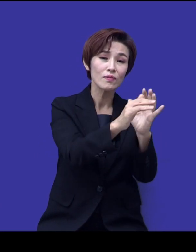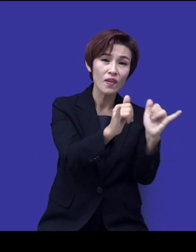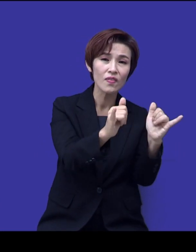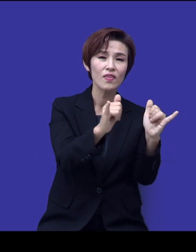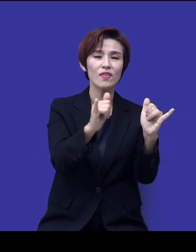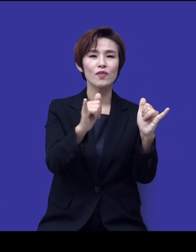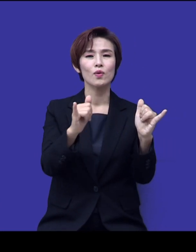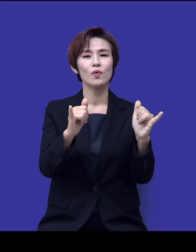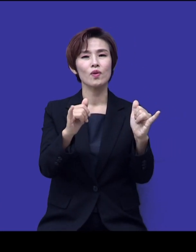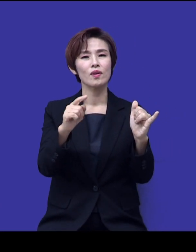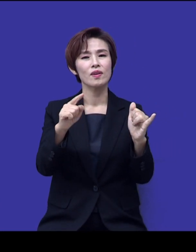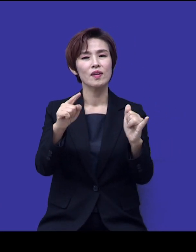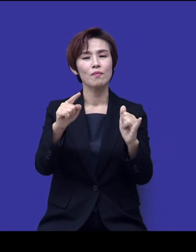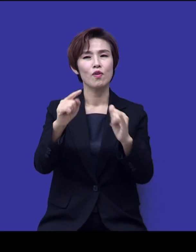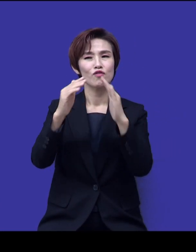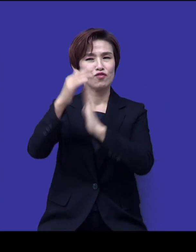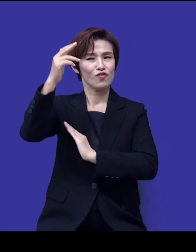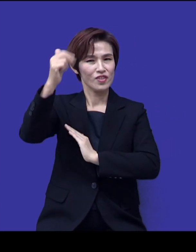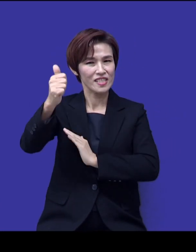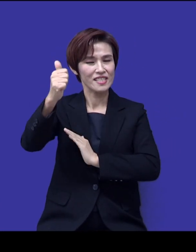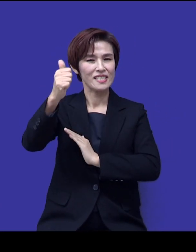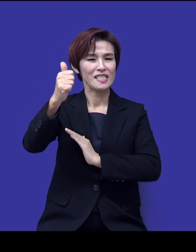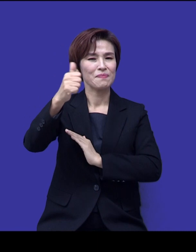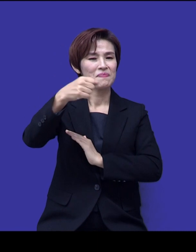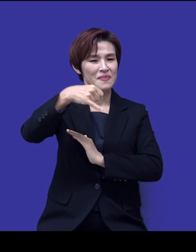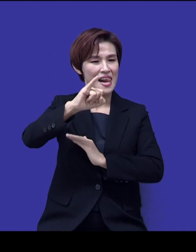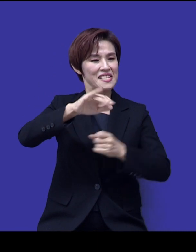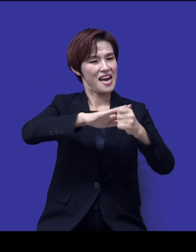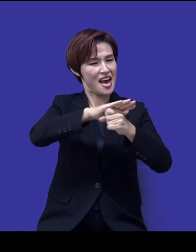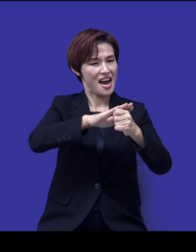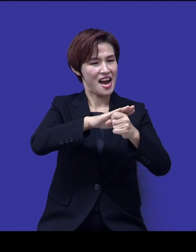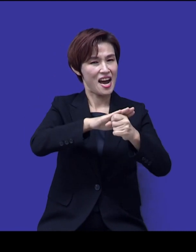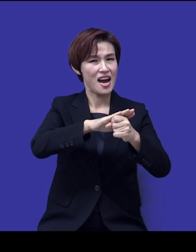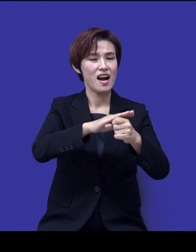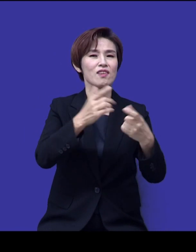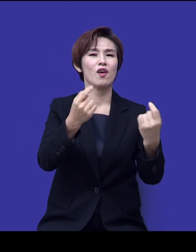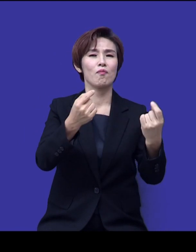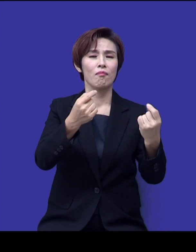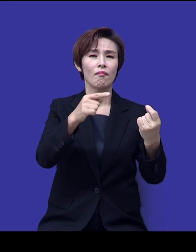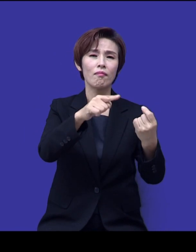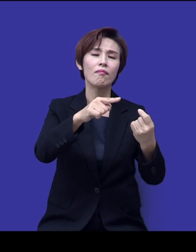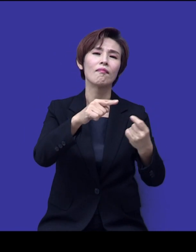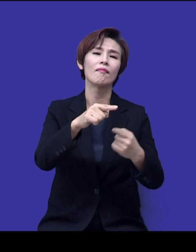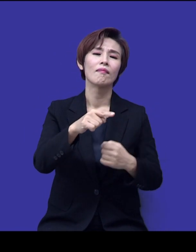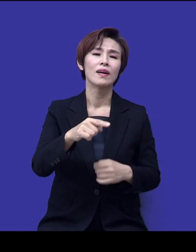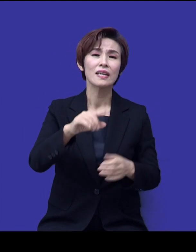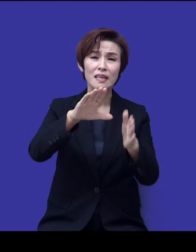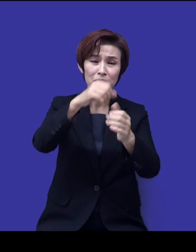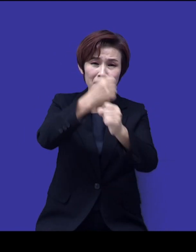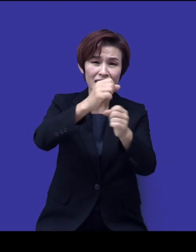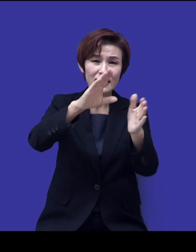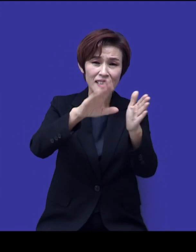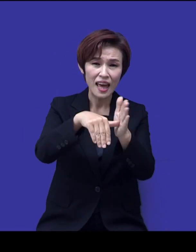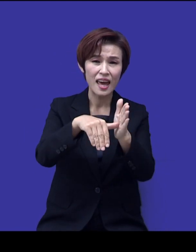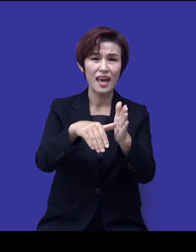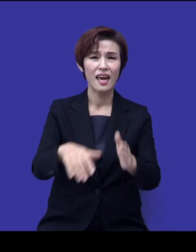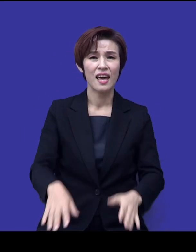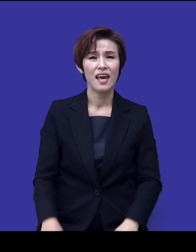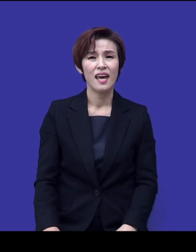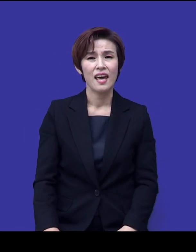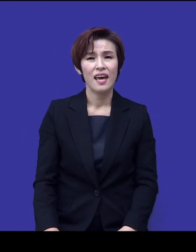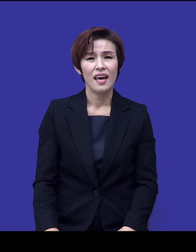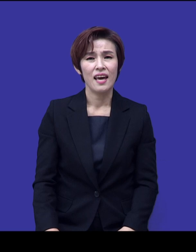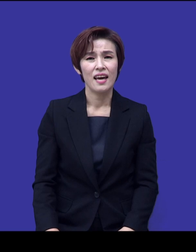어두워. 아이고 그거 만들면서 저 방송위원회 폭력을 호출당하고요. 왜냐하면 그때만 해도 드라마가 강해야